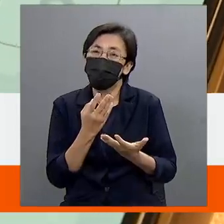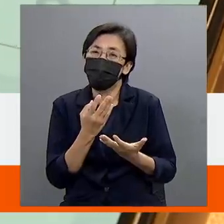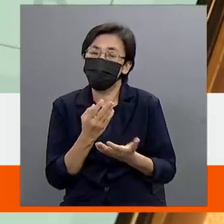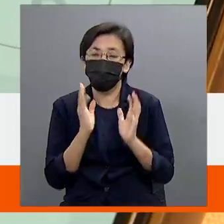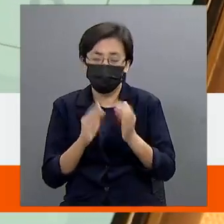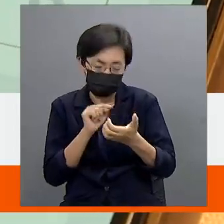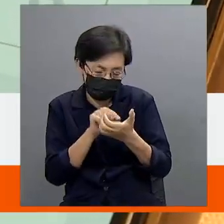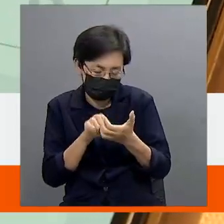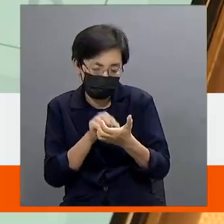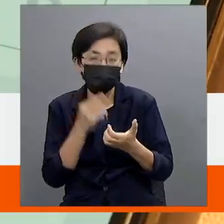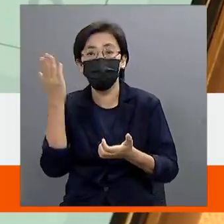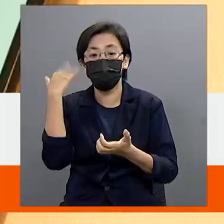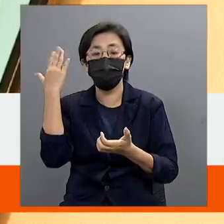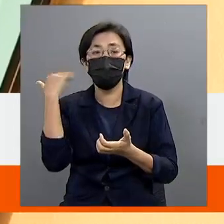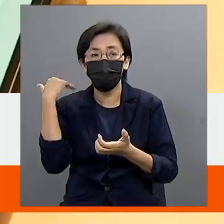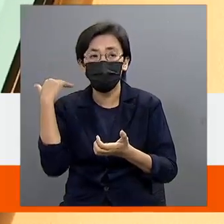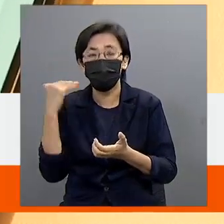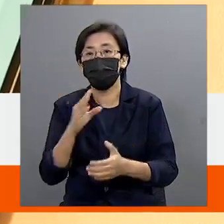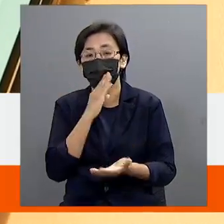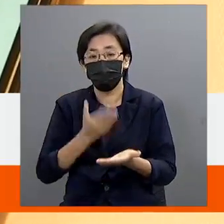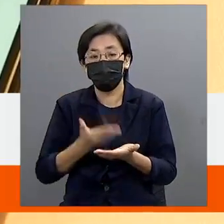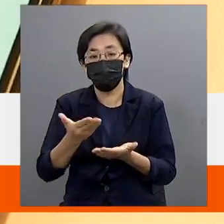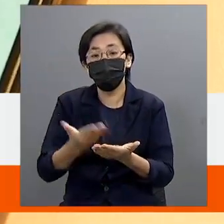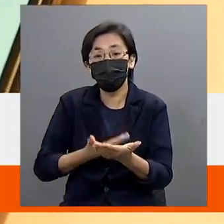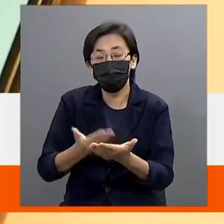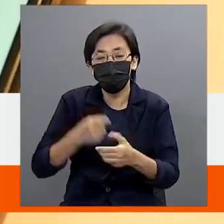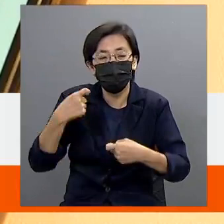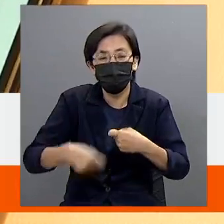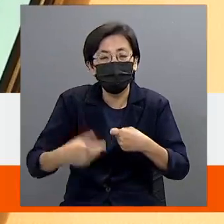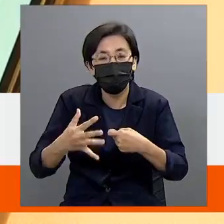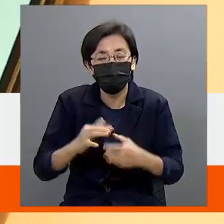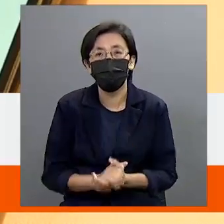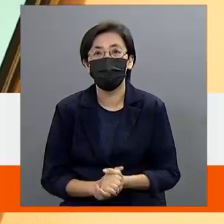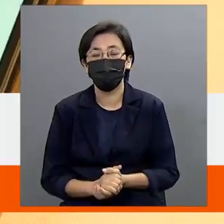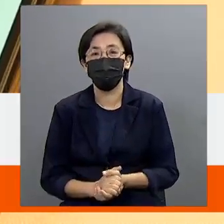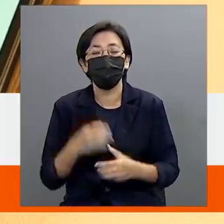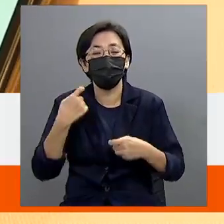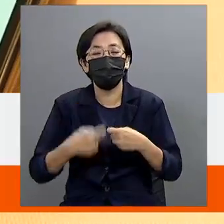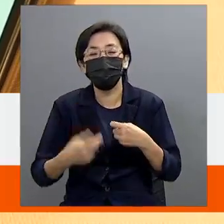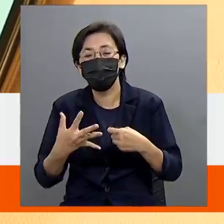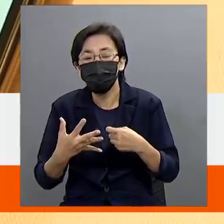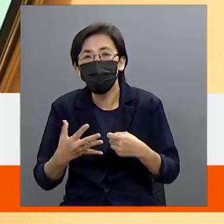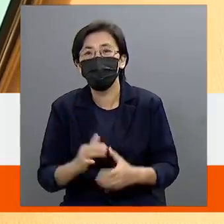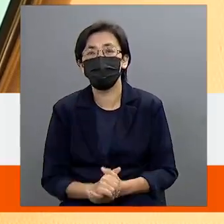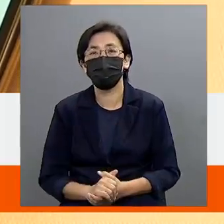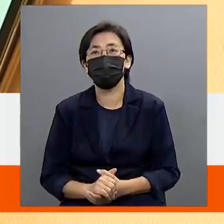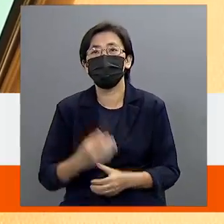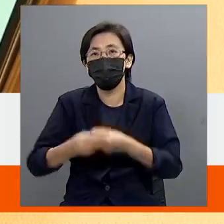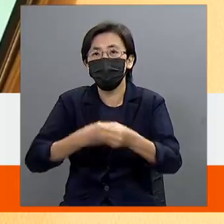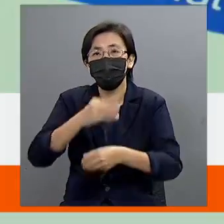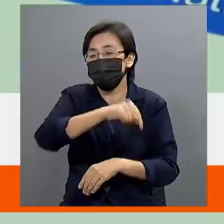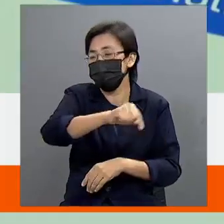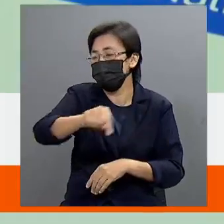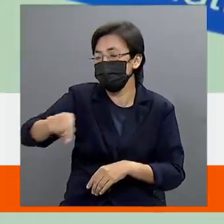เนี่ยการซื้อสลากมันก็ไม่ได้ยากอยู่แล้วนะครับเพราะว่ามีขายทั่วไปหมดนะไม่ได้มีจุดข